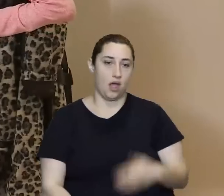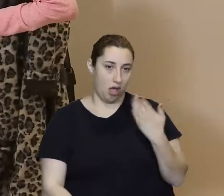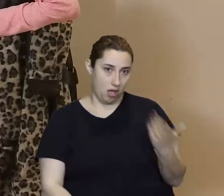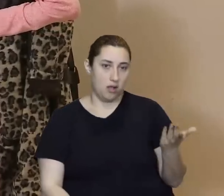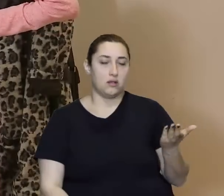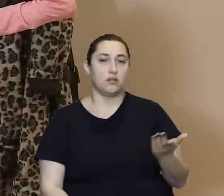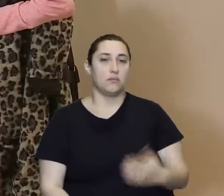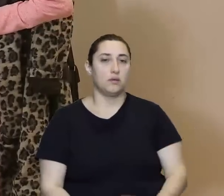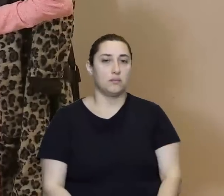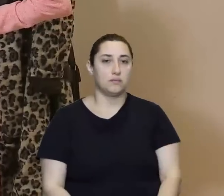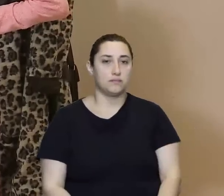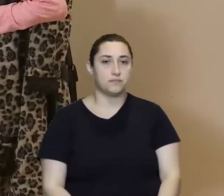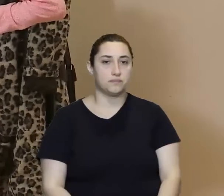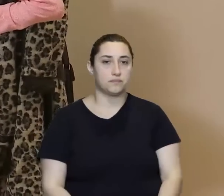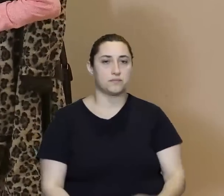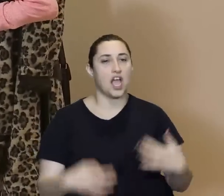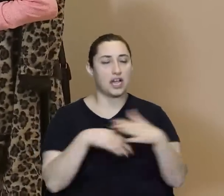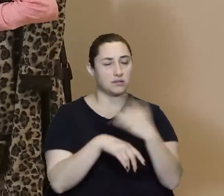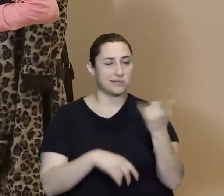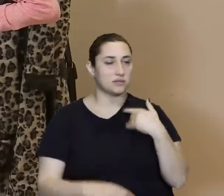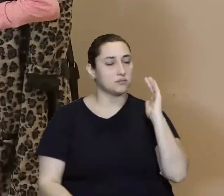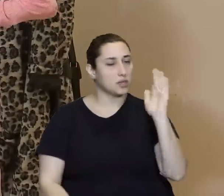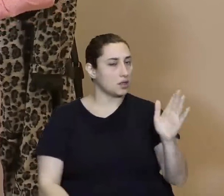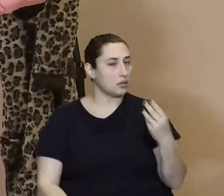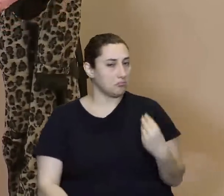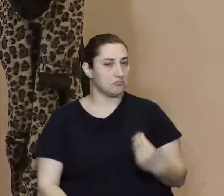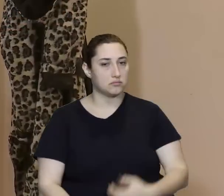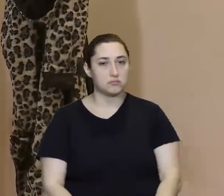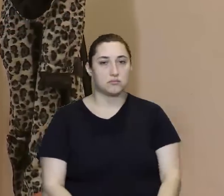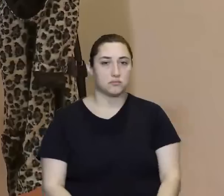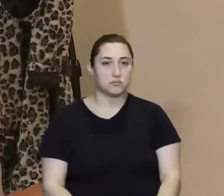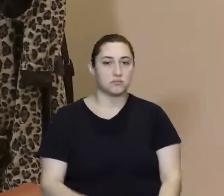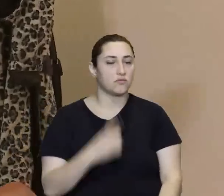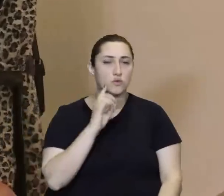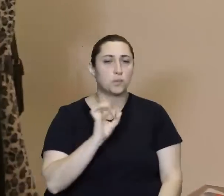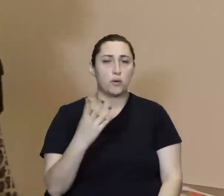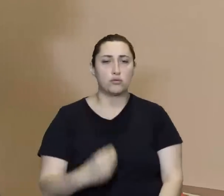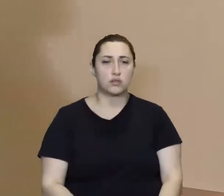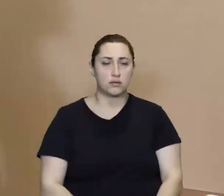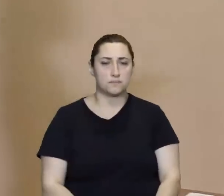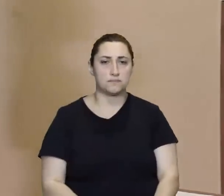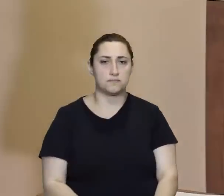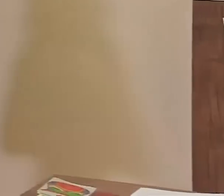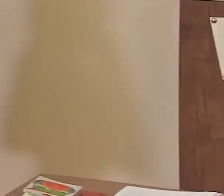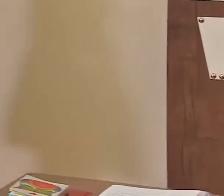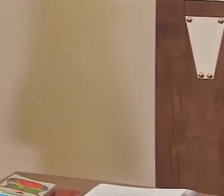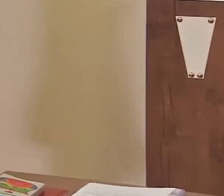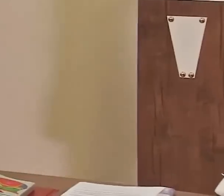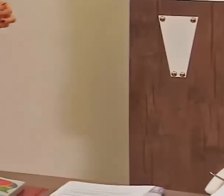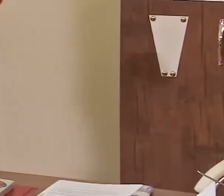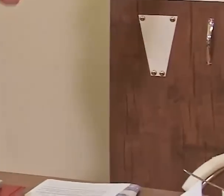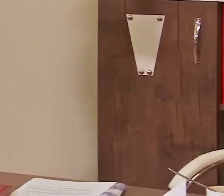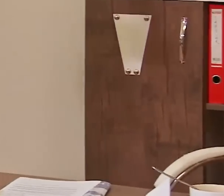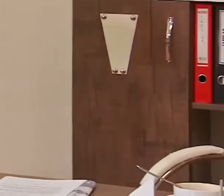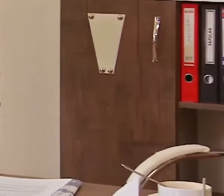Şöyle ya. Bir de akşam gezmelere çıktın mı? Ha vallahi tamamdır bu iş. Yeni bir arama